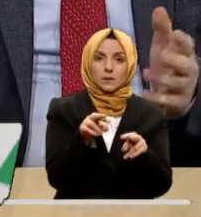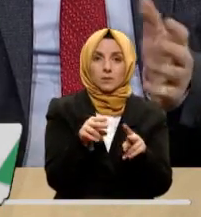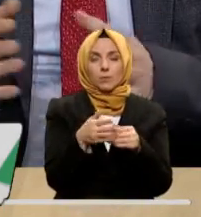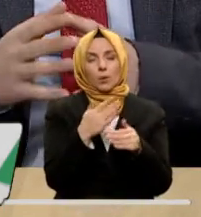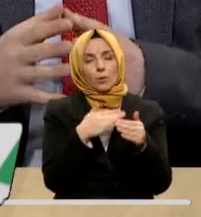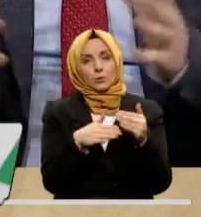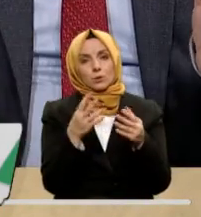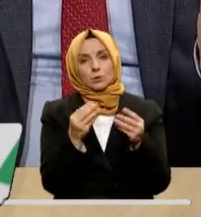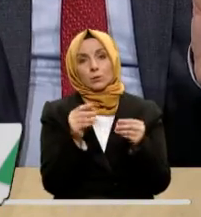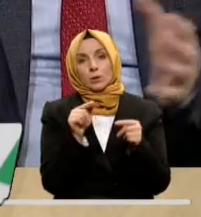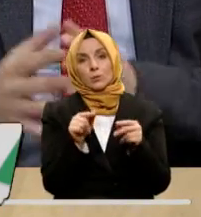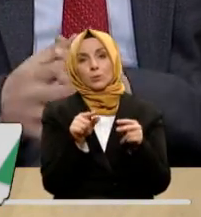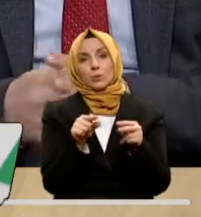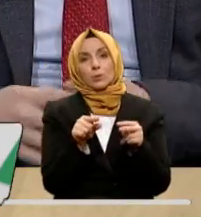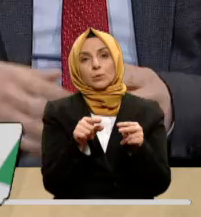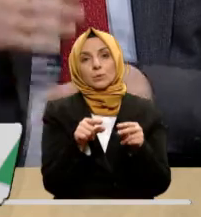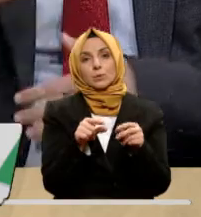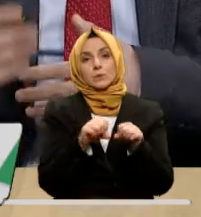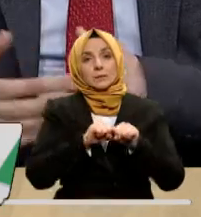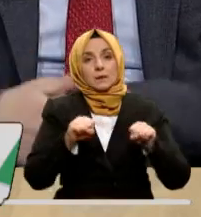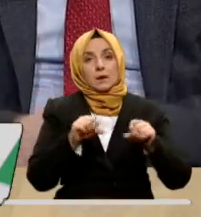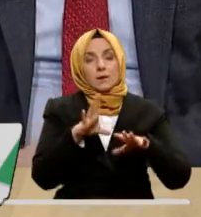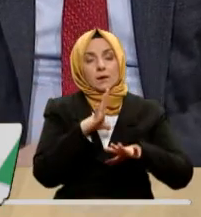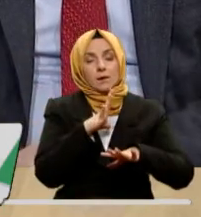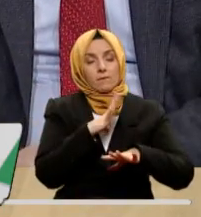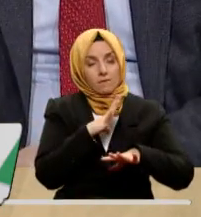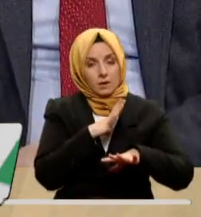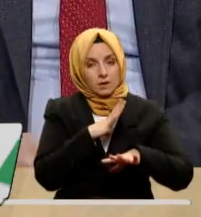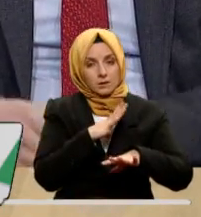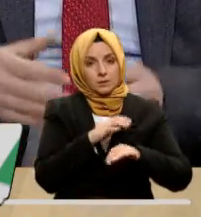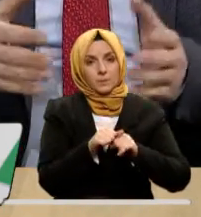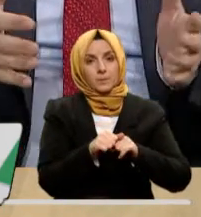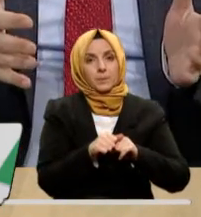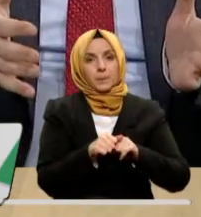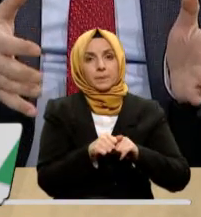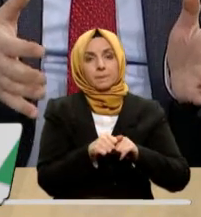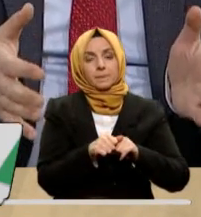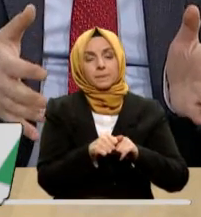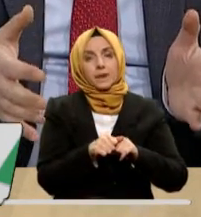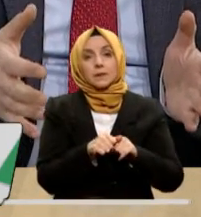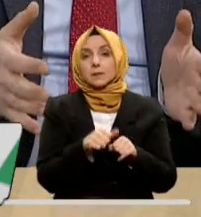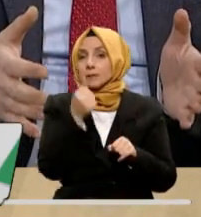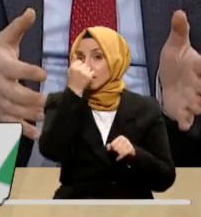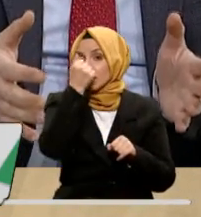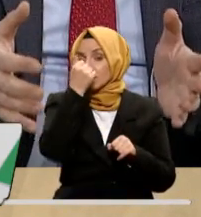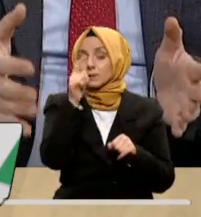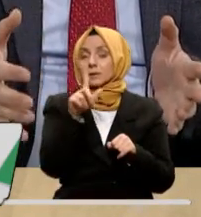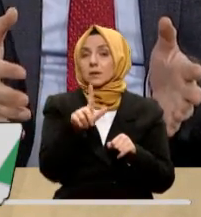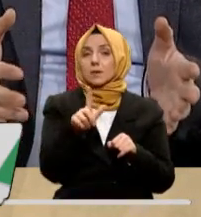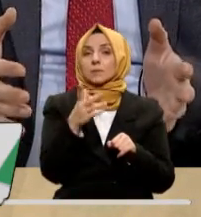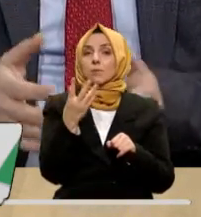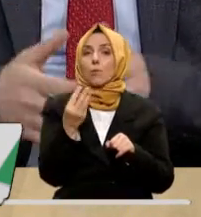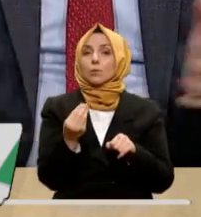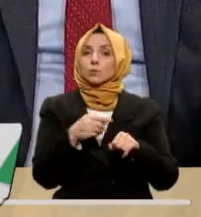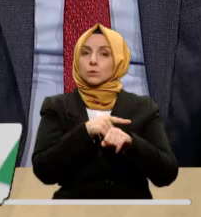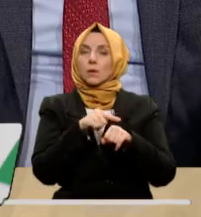öncelikli olarak bu Medikal zararları var replasman kan bağışından dolayı kan lazım olduğu zaman o